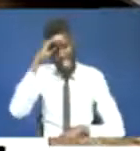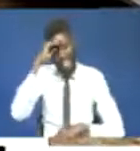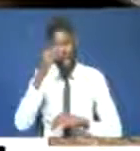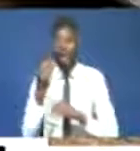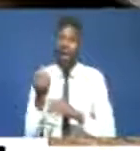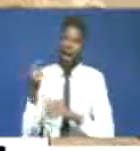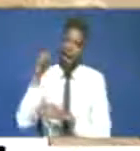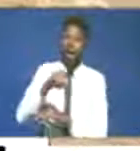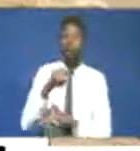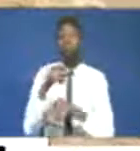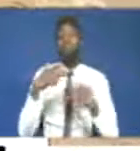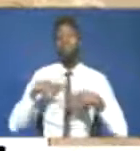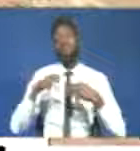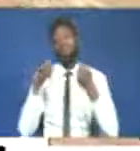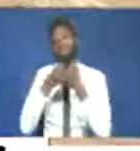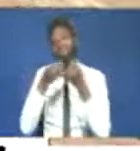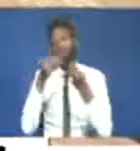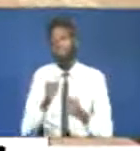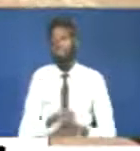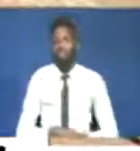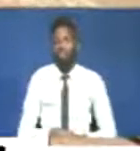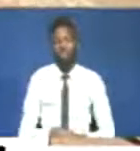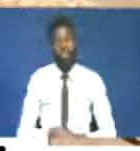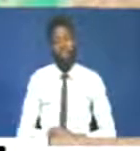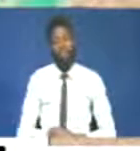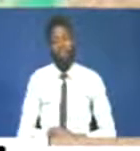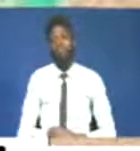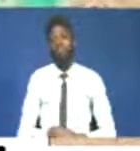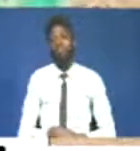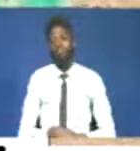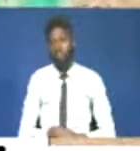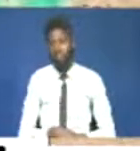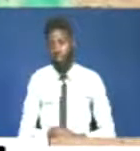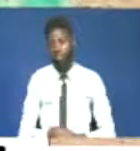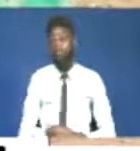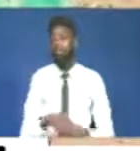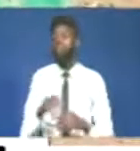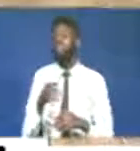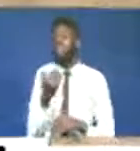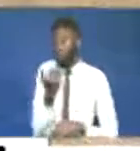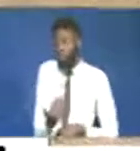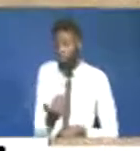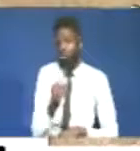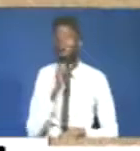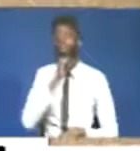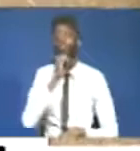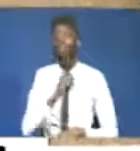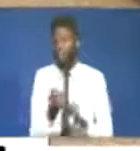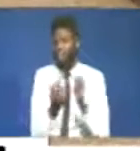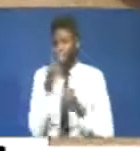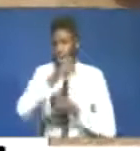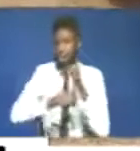Mtoto mwenye umri wa miaka 11 ndiye pekee aliyenusurika katika tuktuk hiyo.